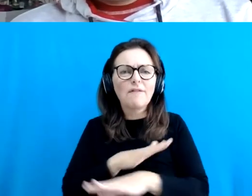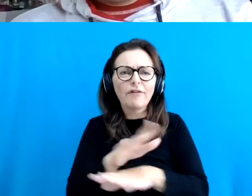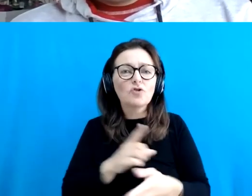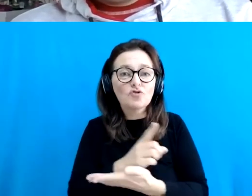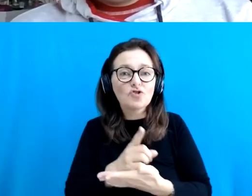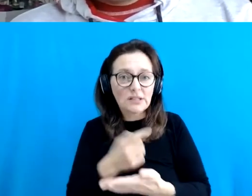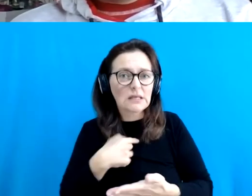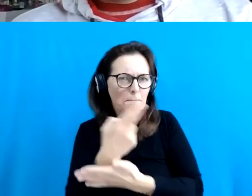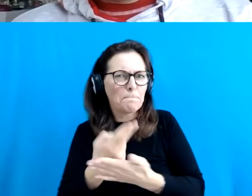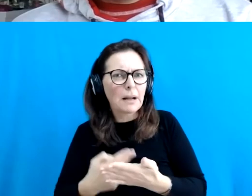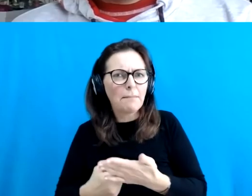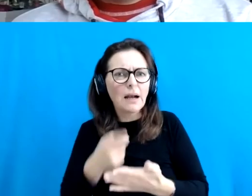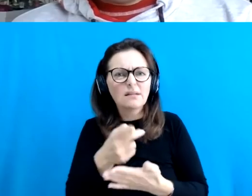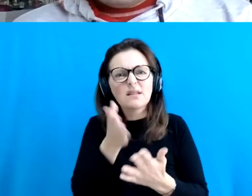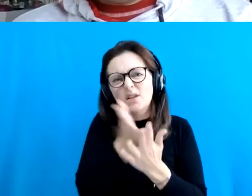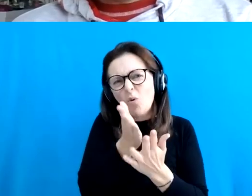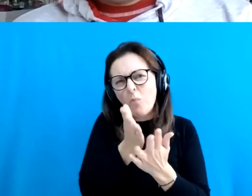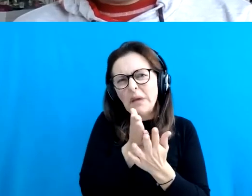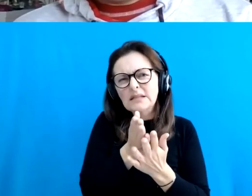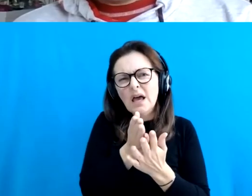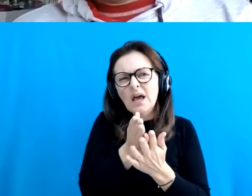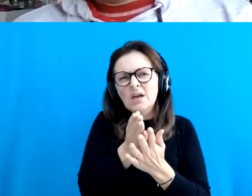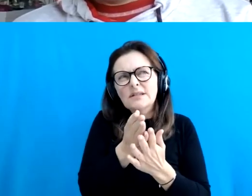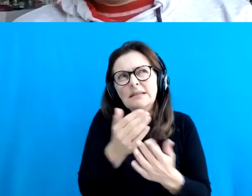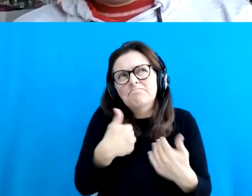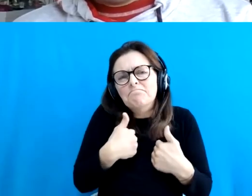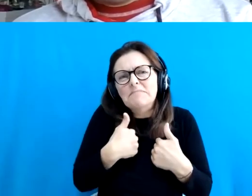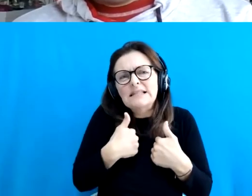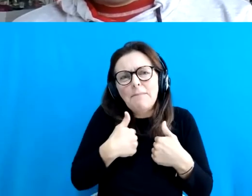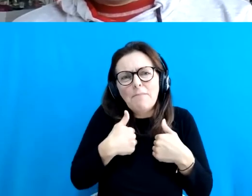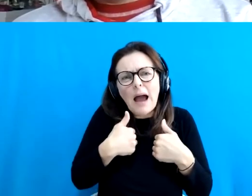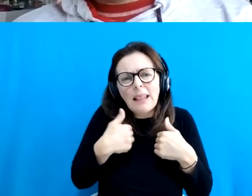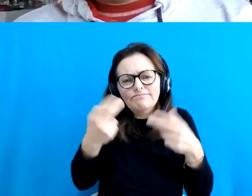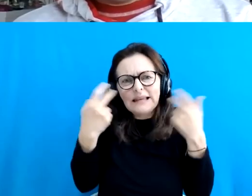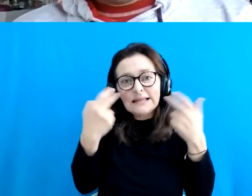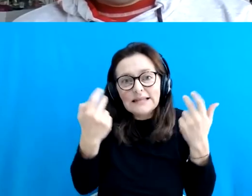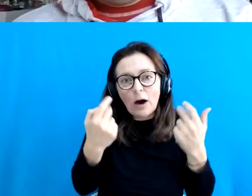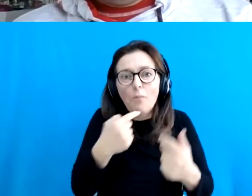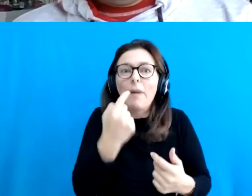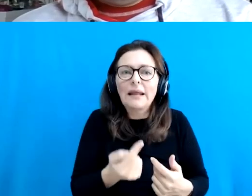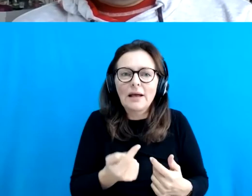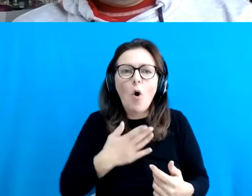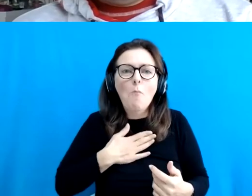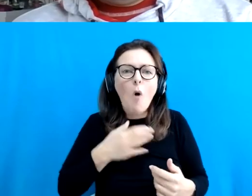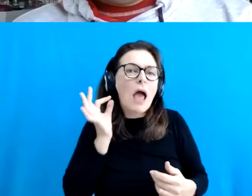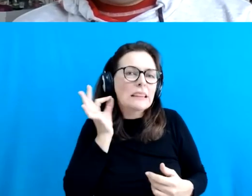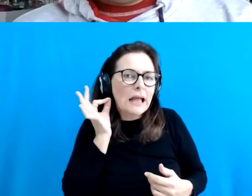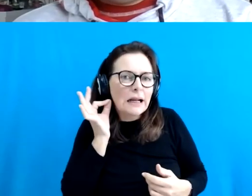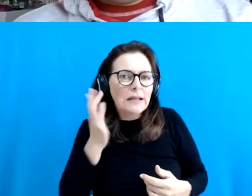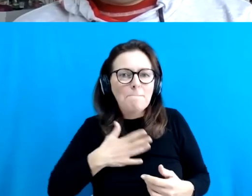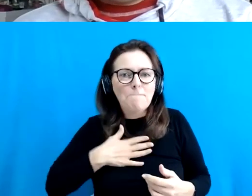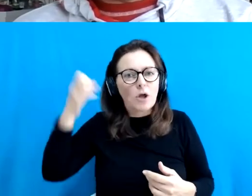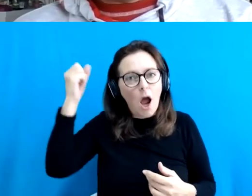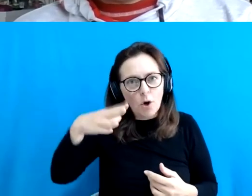pa vseeno vmes malce iskal, ampak nekaj si pa rekel, moja dekleta so moja luč, saj pišem lepše in bolj pozitivne